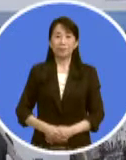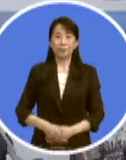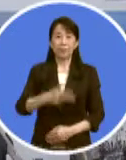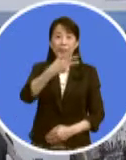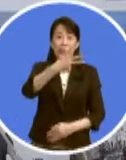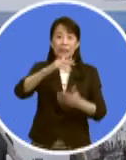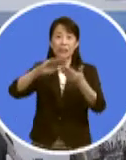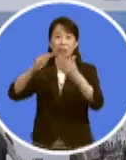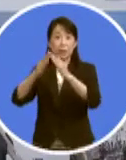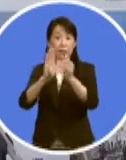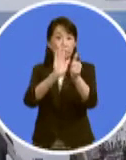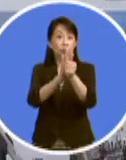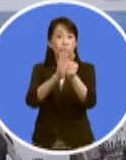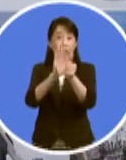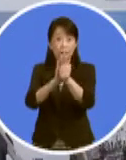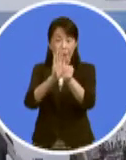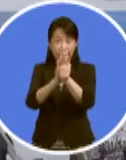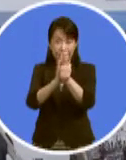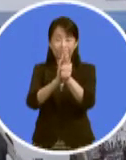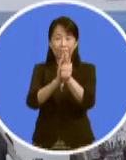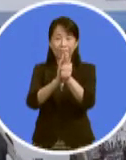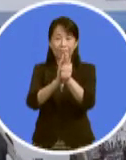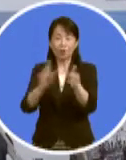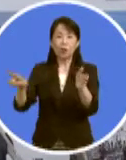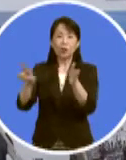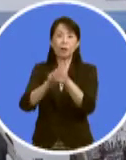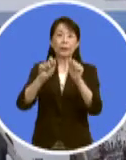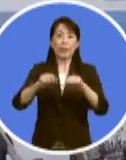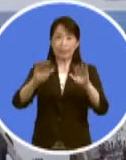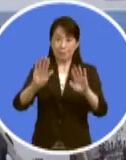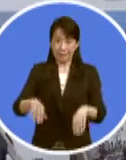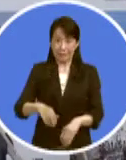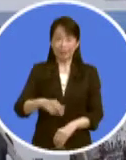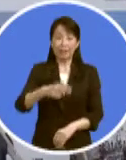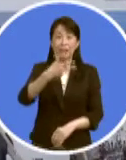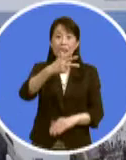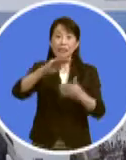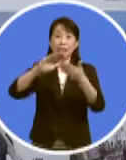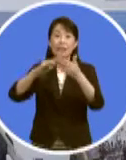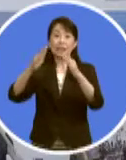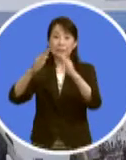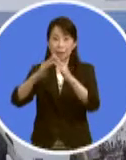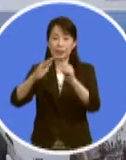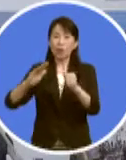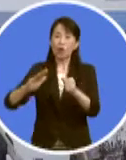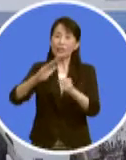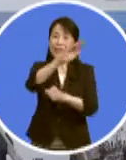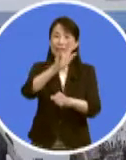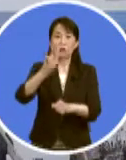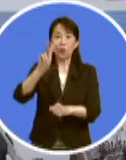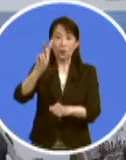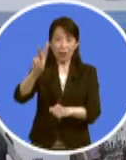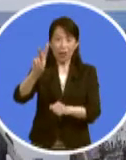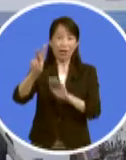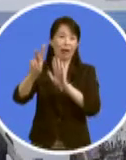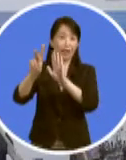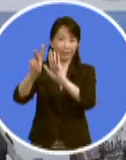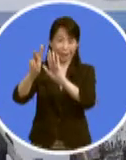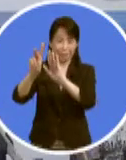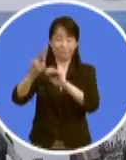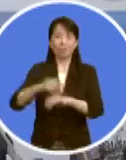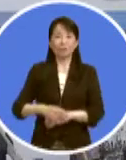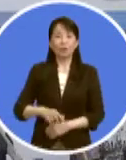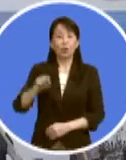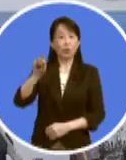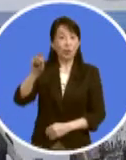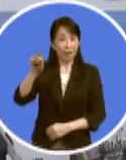子町の支援ということ今までし町の進行し町振興課としてくれるの